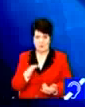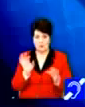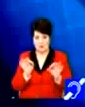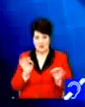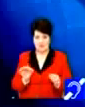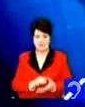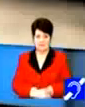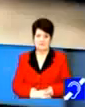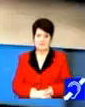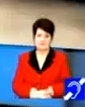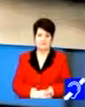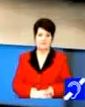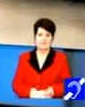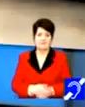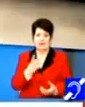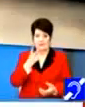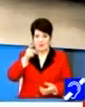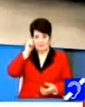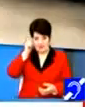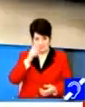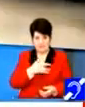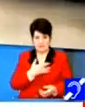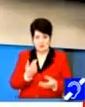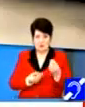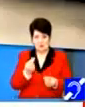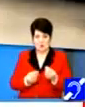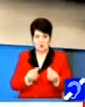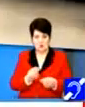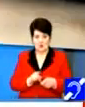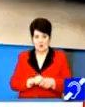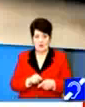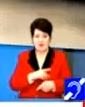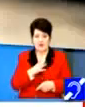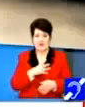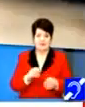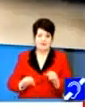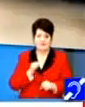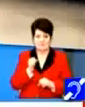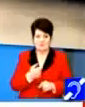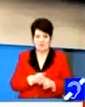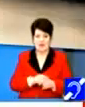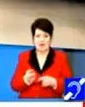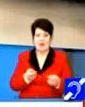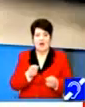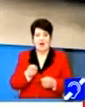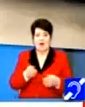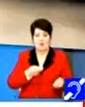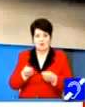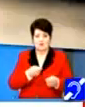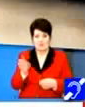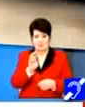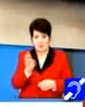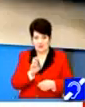corect. Doi bărbați împătimiți ai jocurilor de noroc au pus la cale un plan de răzbunare. Conducerea unui casino din sectorul